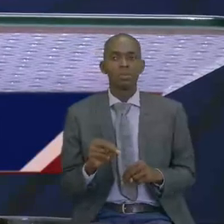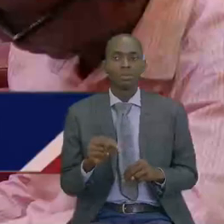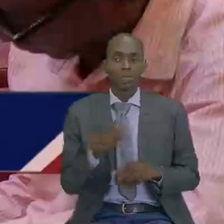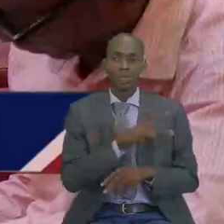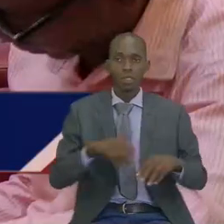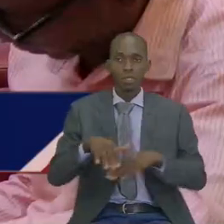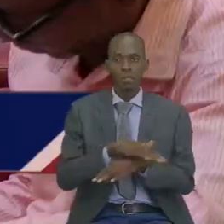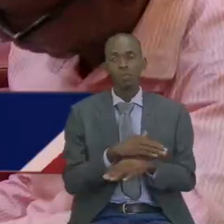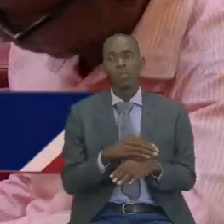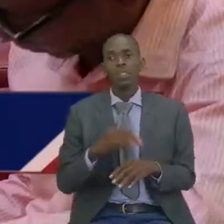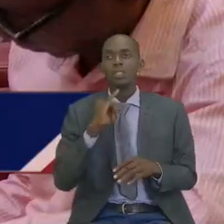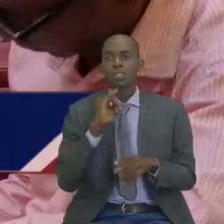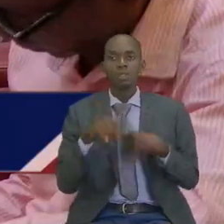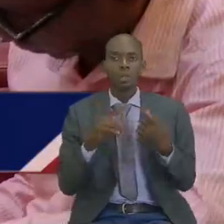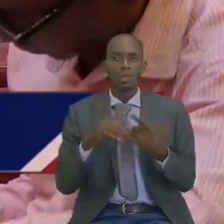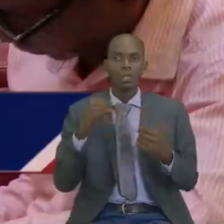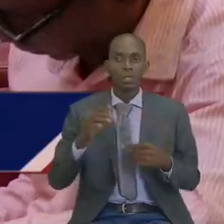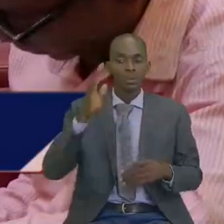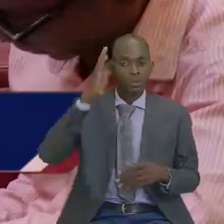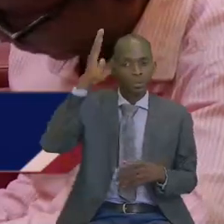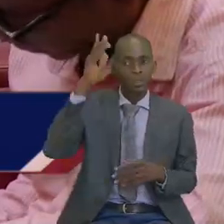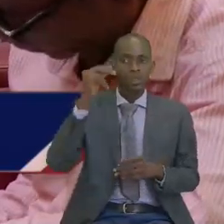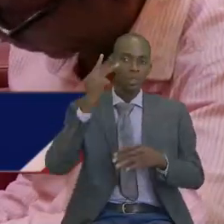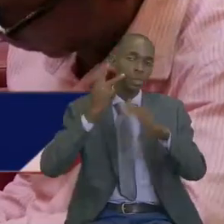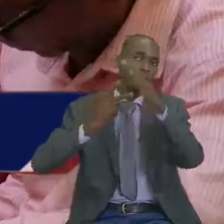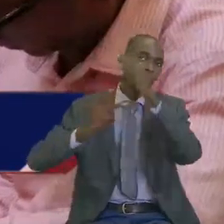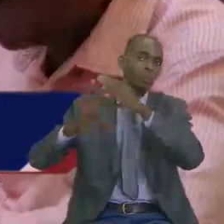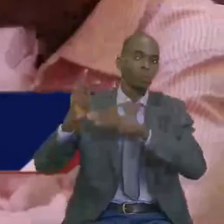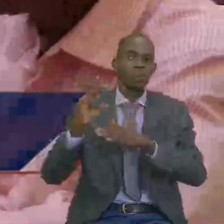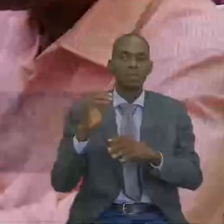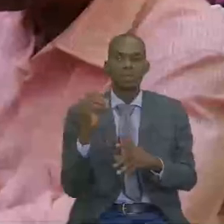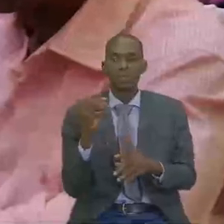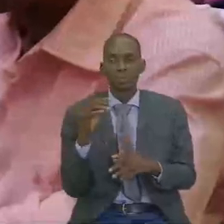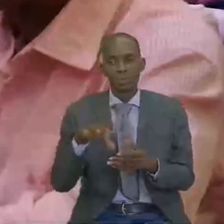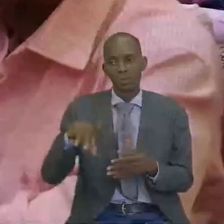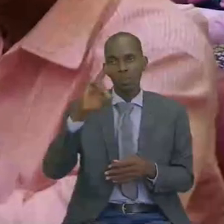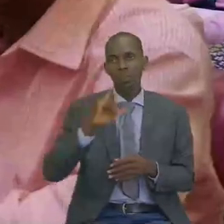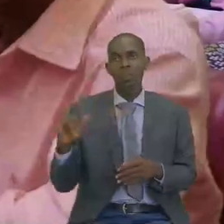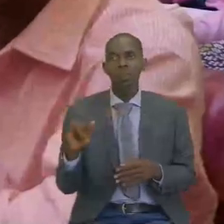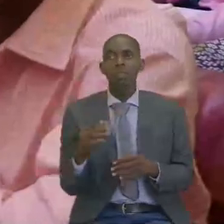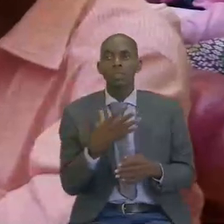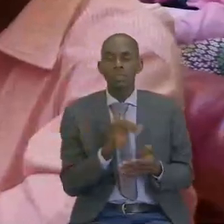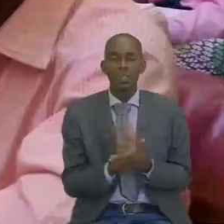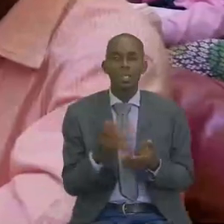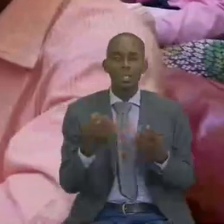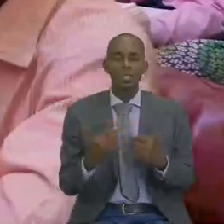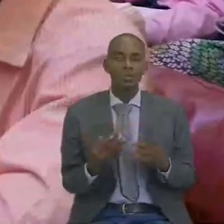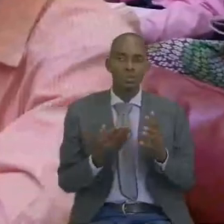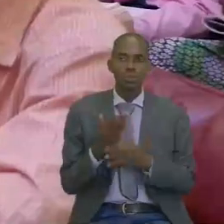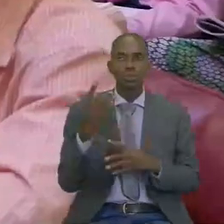viennent. L'eschatologie, les paroles prophétiques qui proviennent de ce rêve, de ce songe